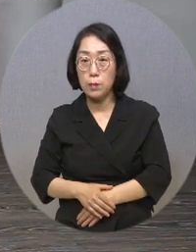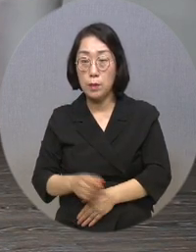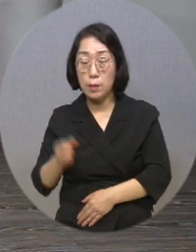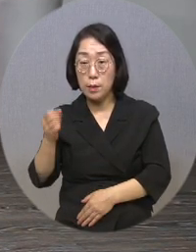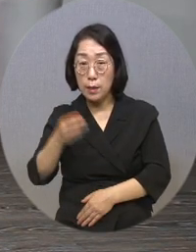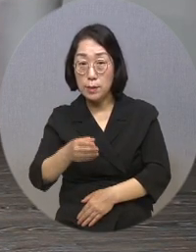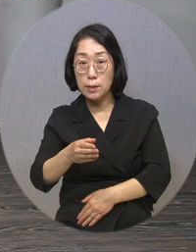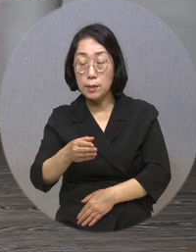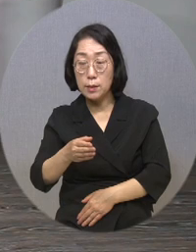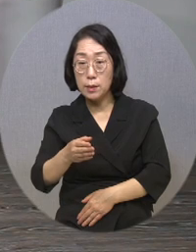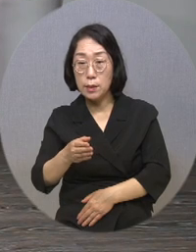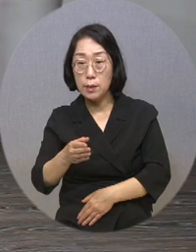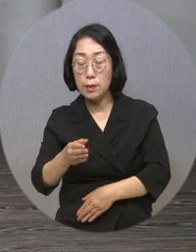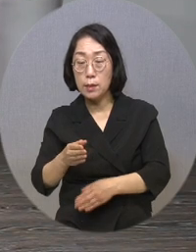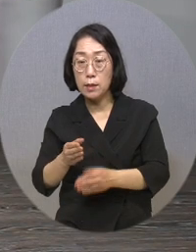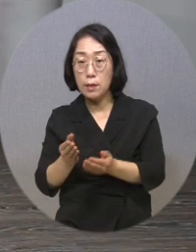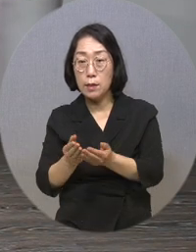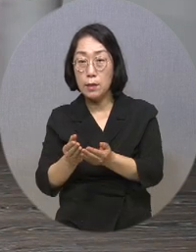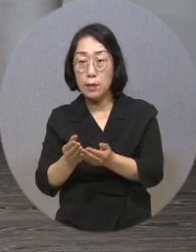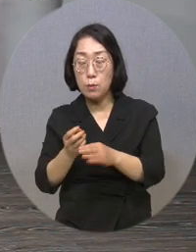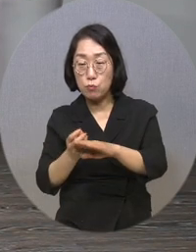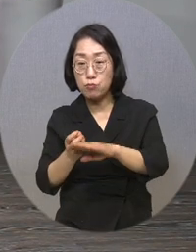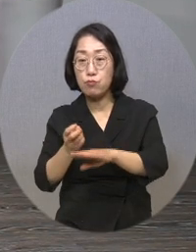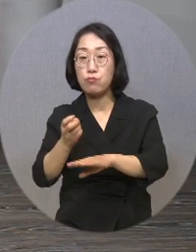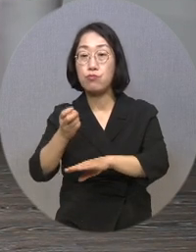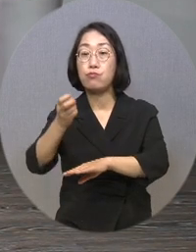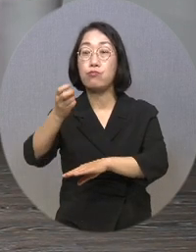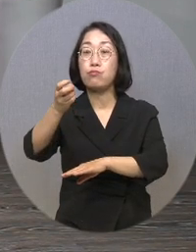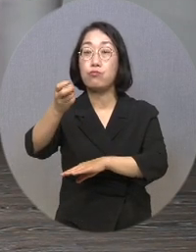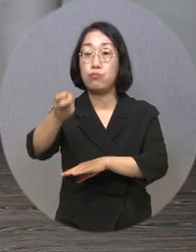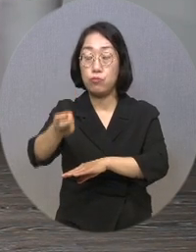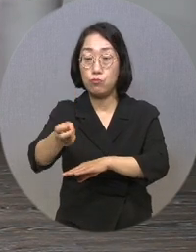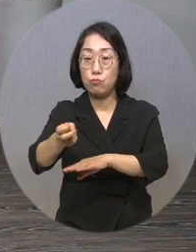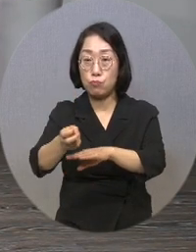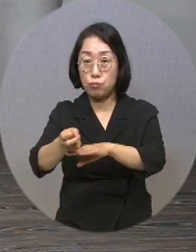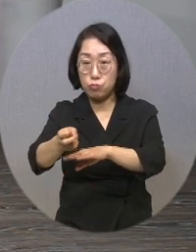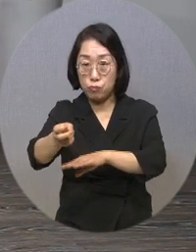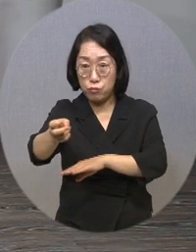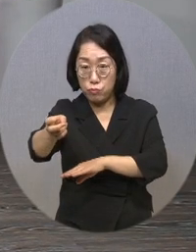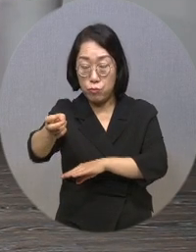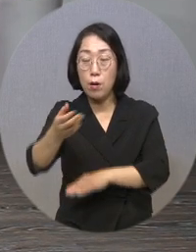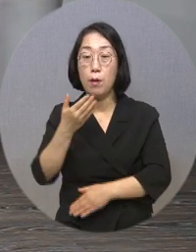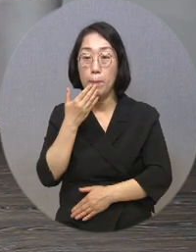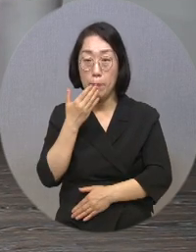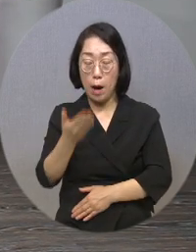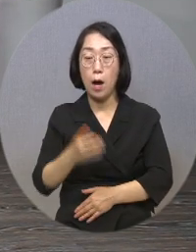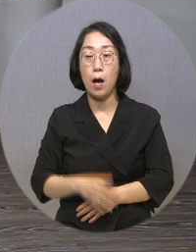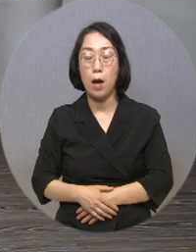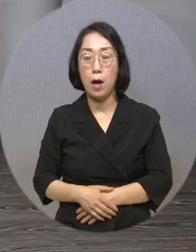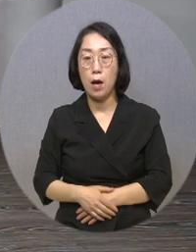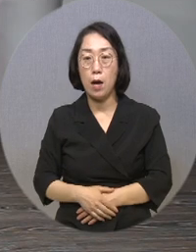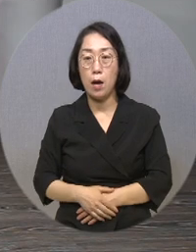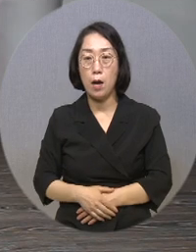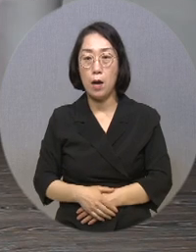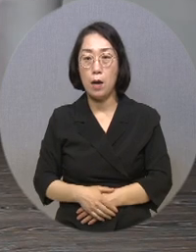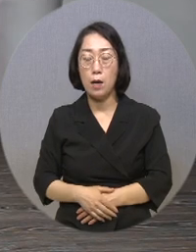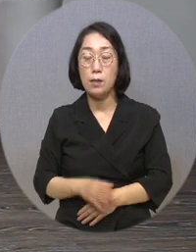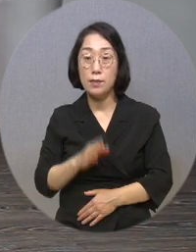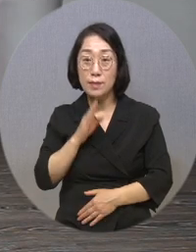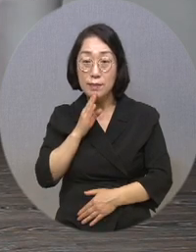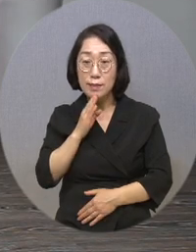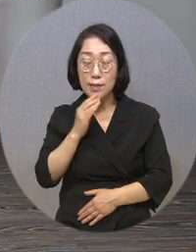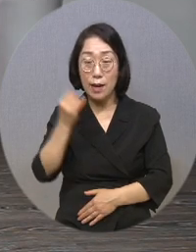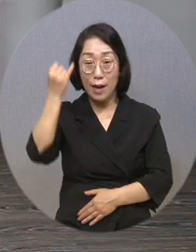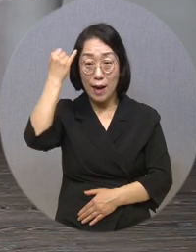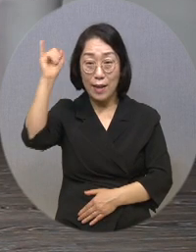완경사가 있으면 올라와서 예를 들면 여의도면 여의도역에 내려주면 환승이 가능하기 때문에 획기적이라고 볼 수